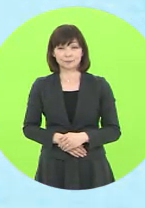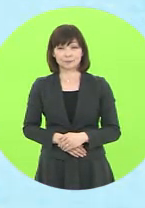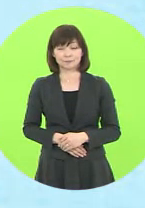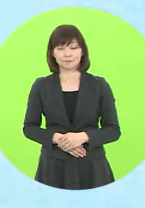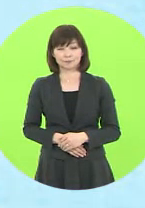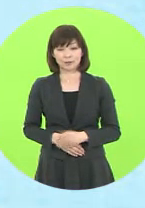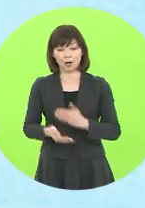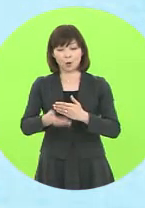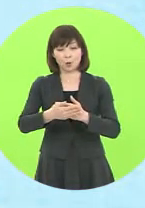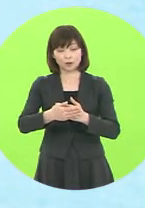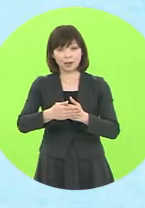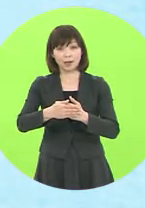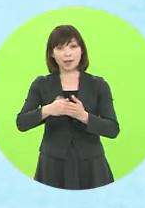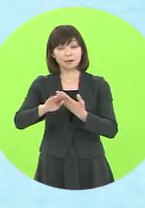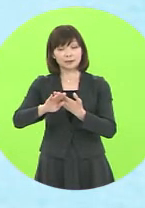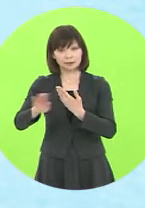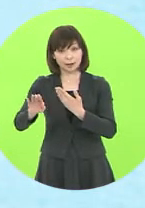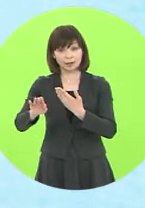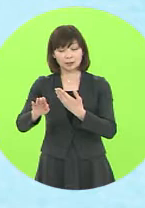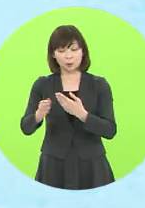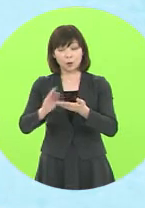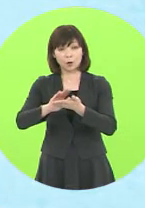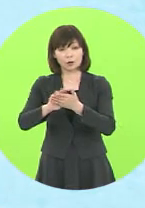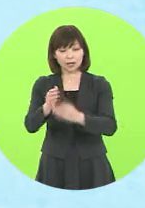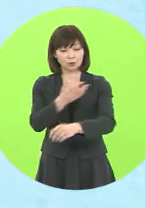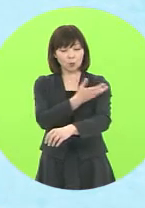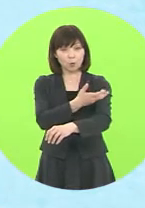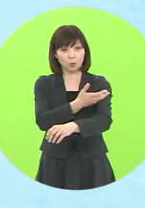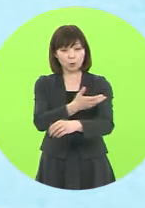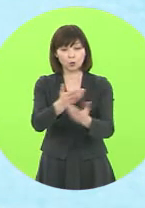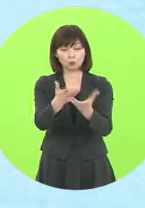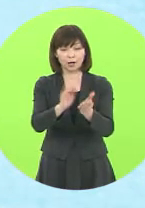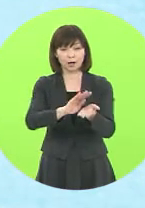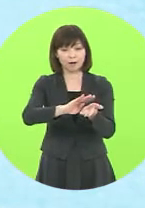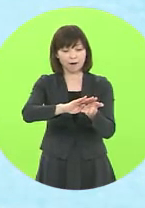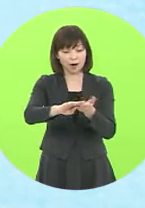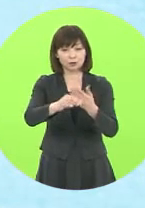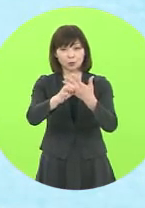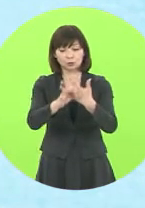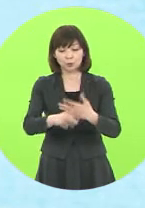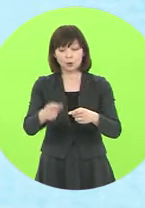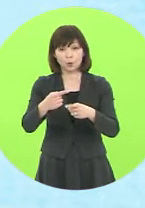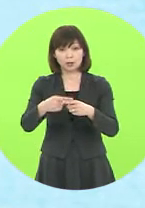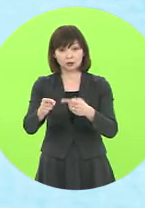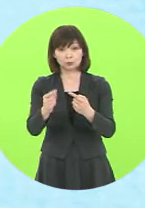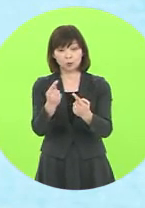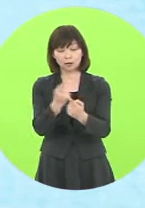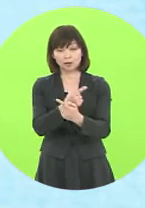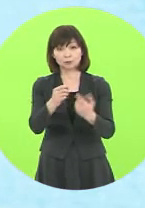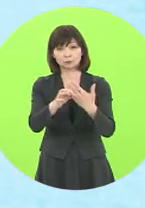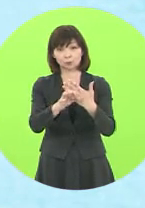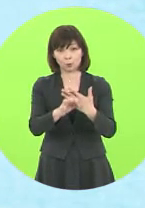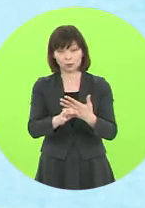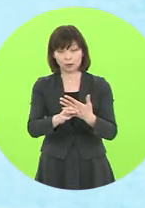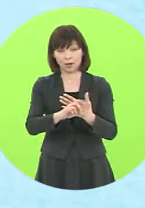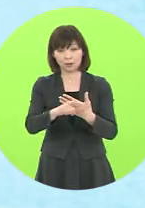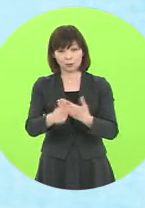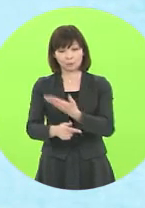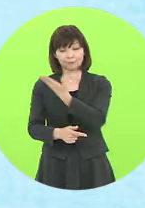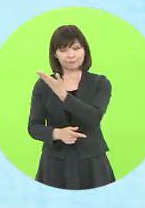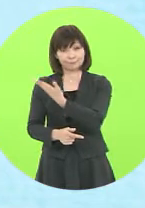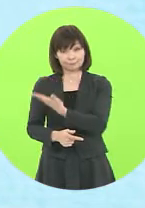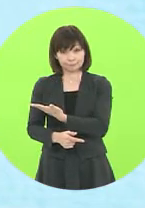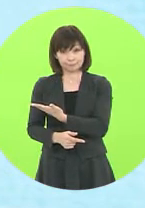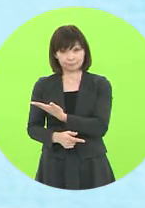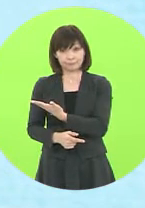また補正予算以外にも、広島県暴力団排除条例の一部を改正する条例などご覧の議案も提出されました